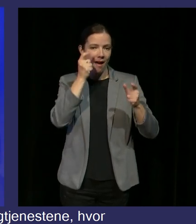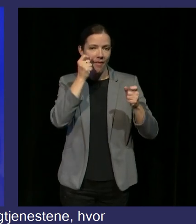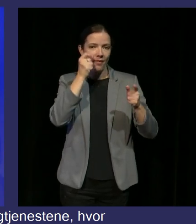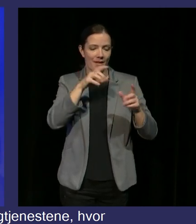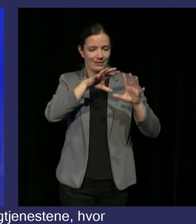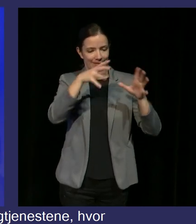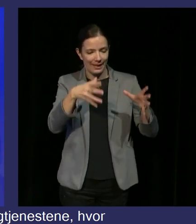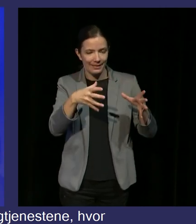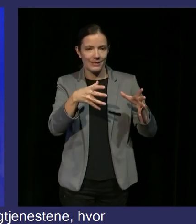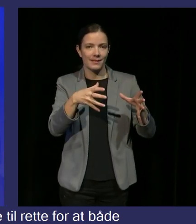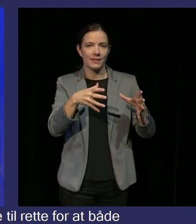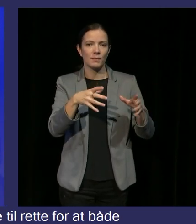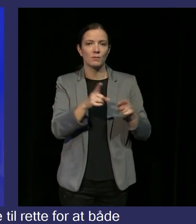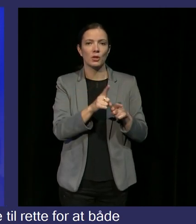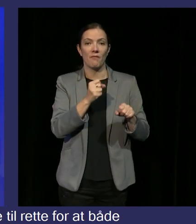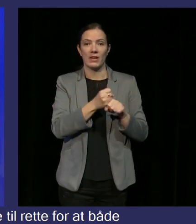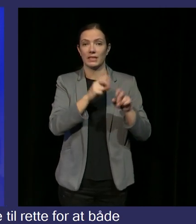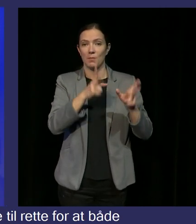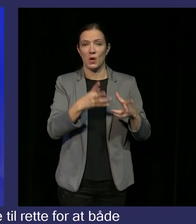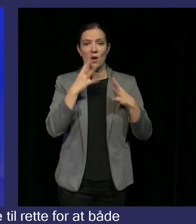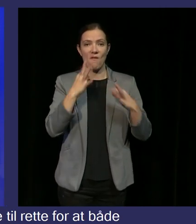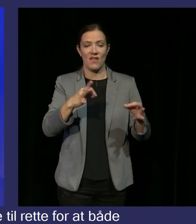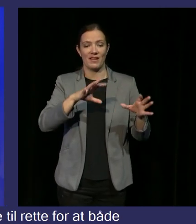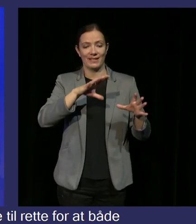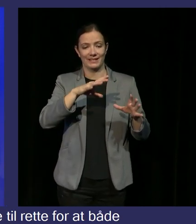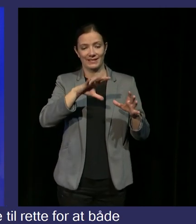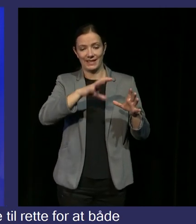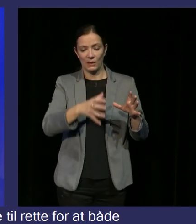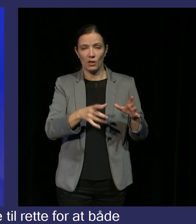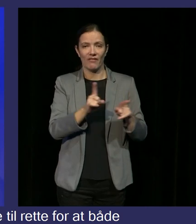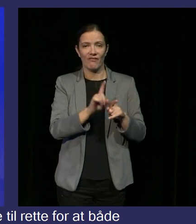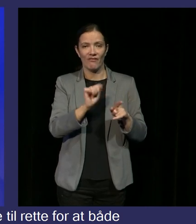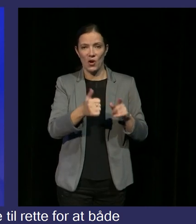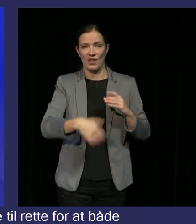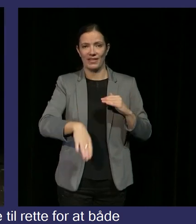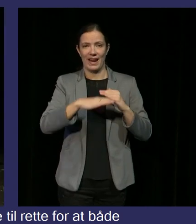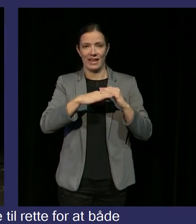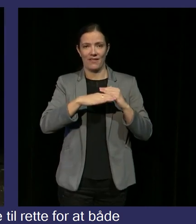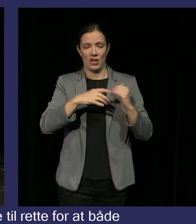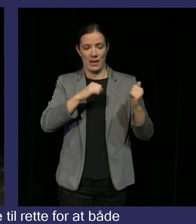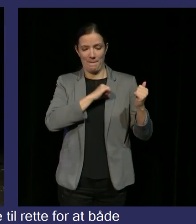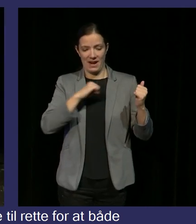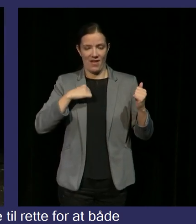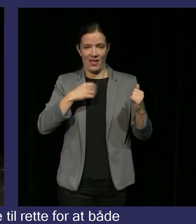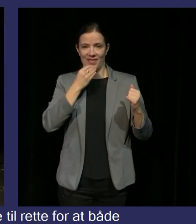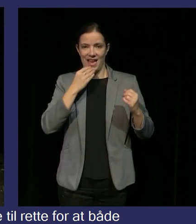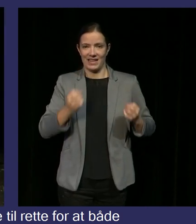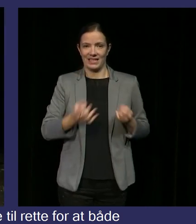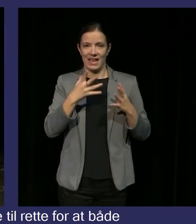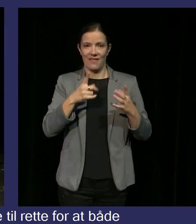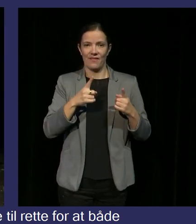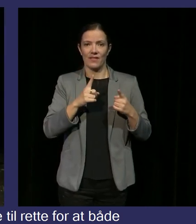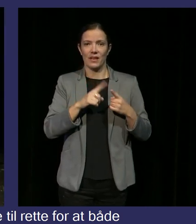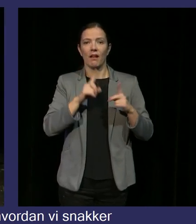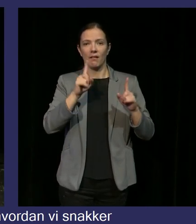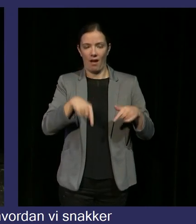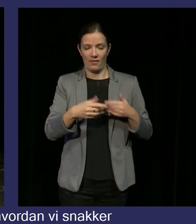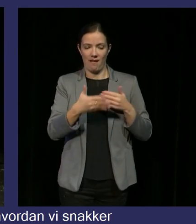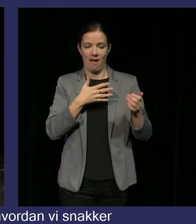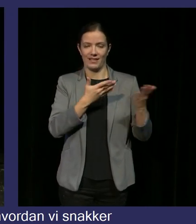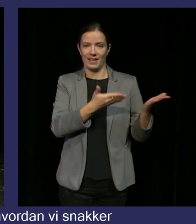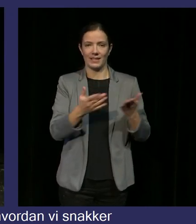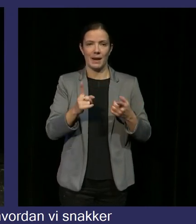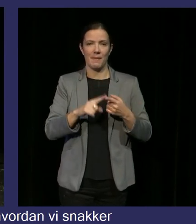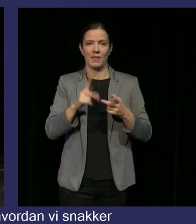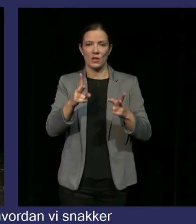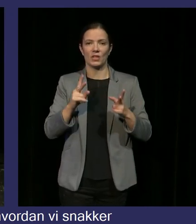datasett, som man faktisk bruker i offentlig sektor, nettopp for å legge til rette for at både privat næringsliv skal kunne lage tjenester, men